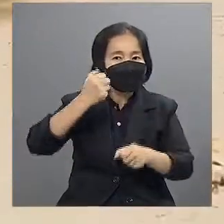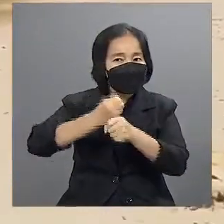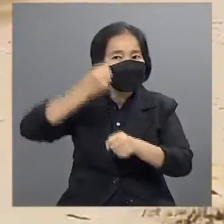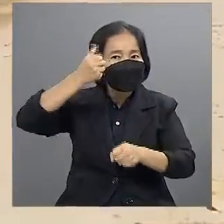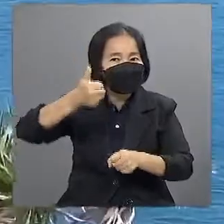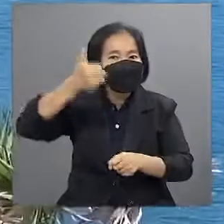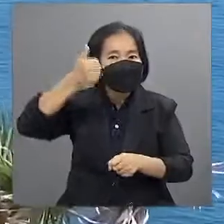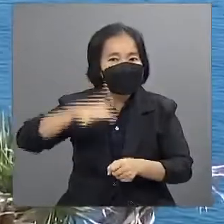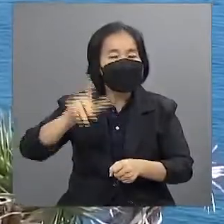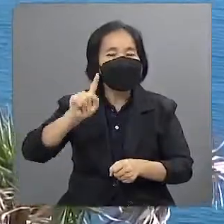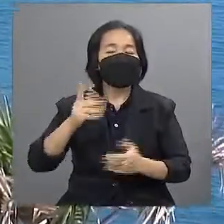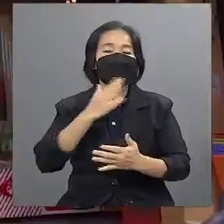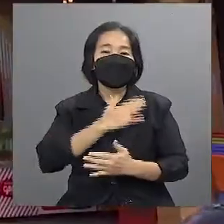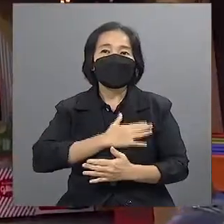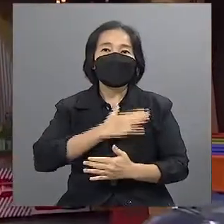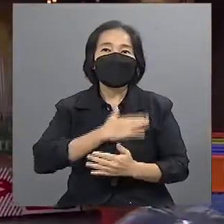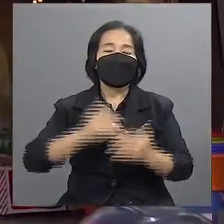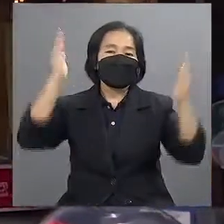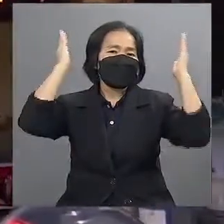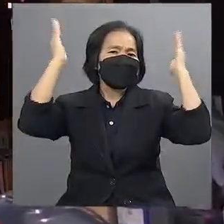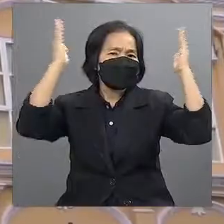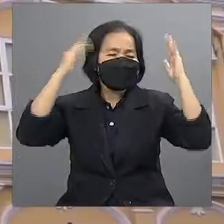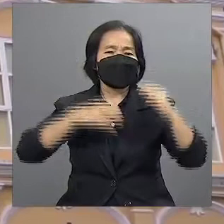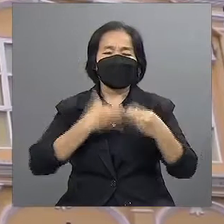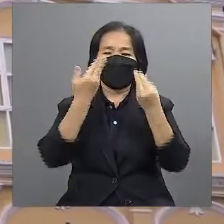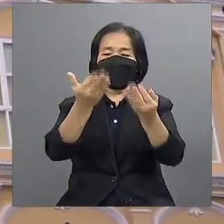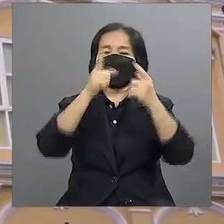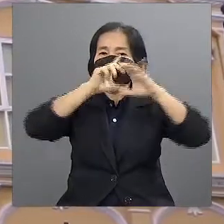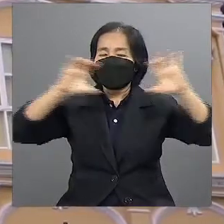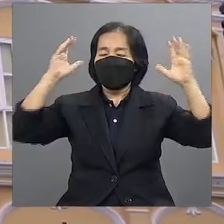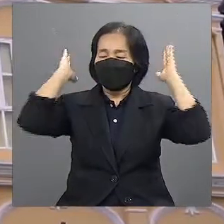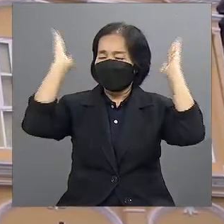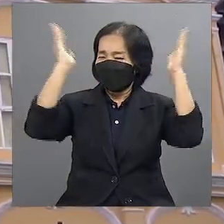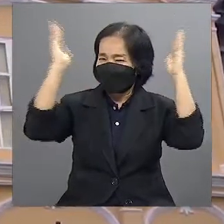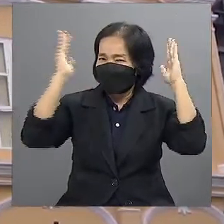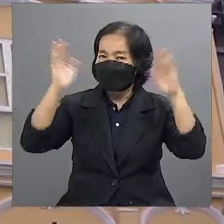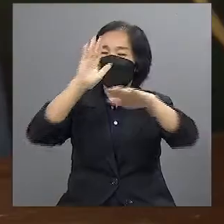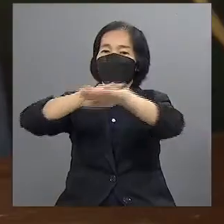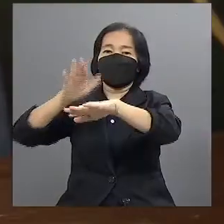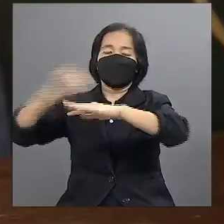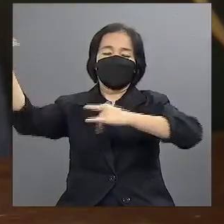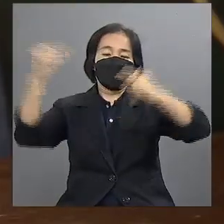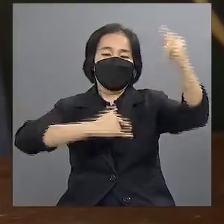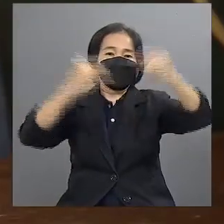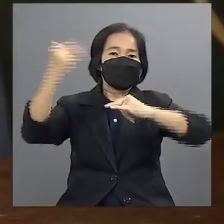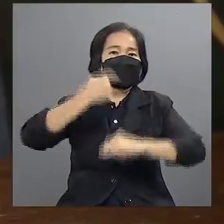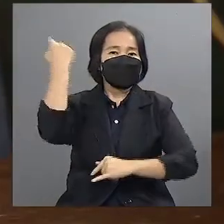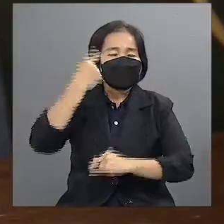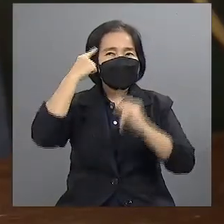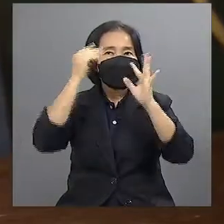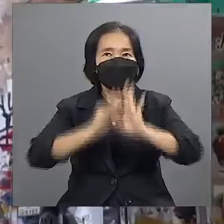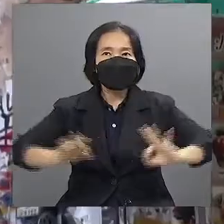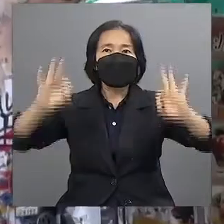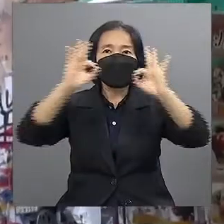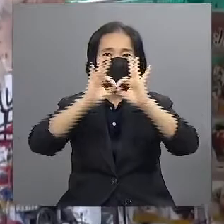เขาจะ Promo Tout การทองเที่ยวให้ดี เหามากขึ้นแลวก็ให้เหคุ้นค่าของพูดเอง ที่เป็อยู่ใ